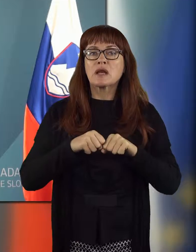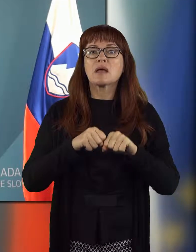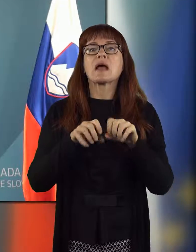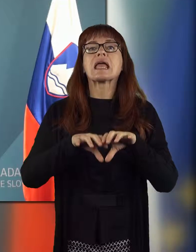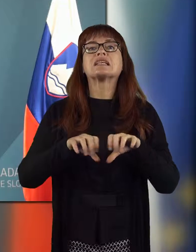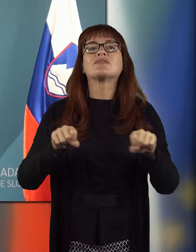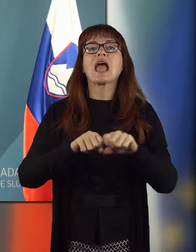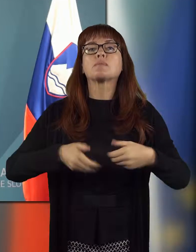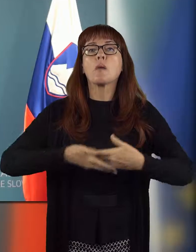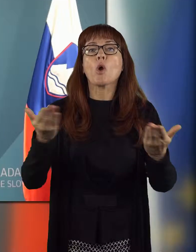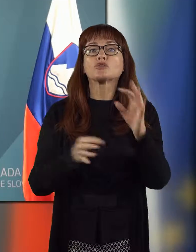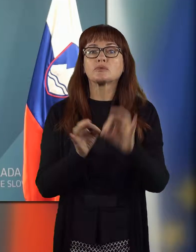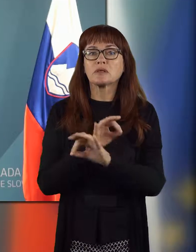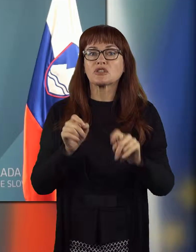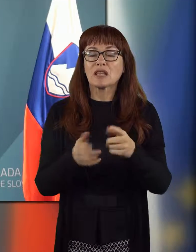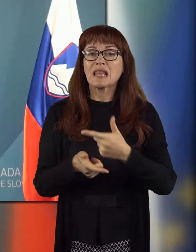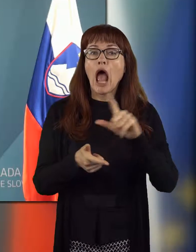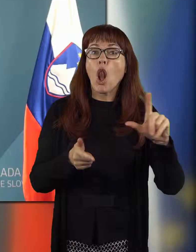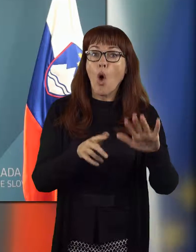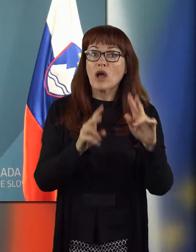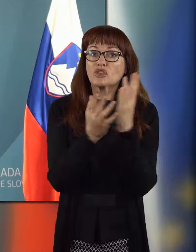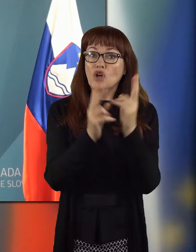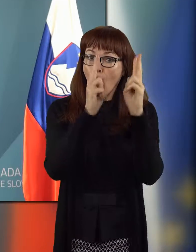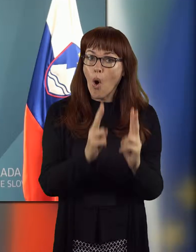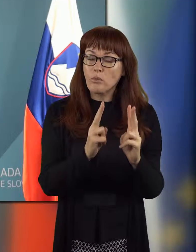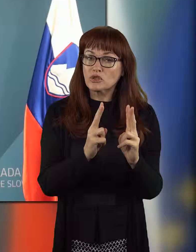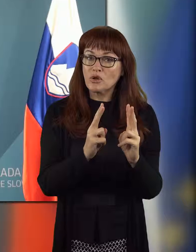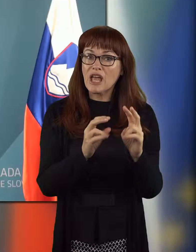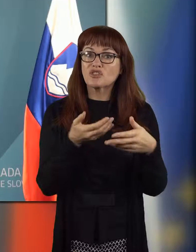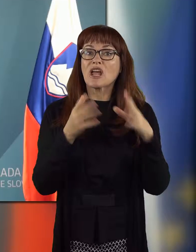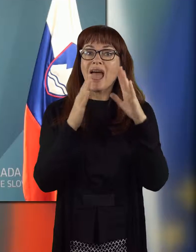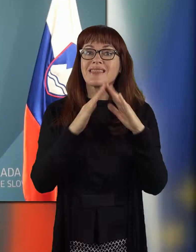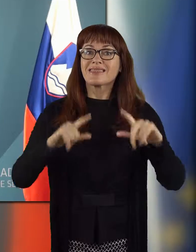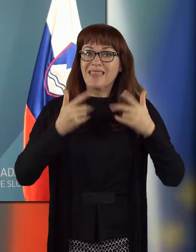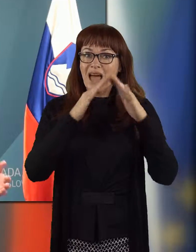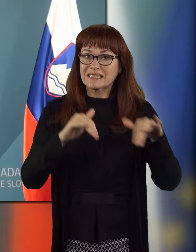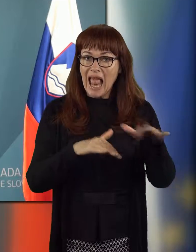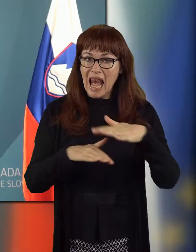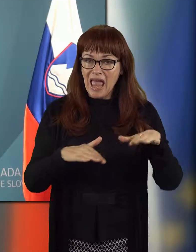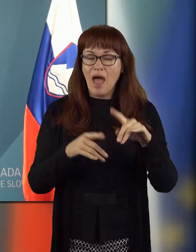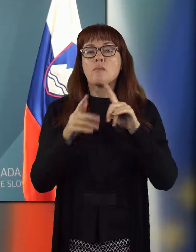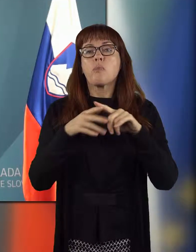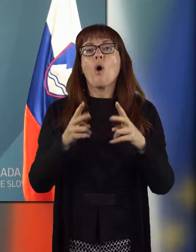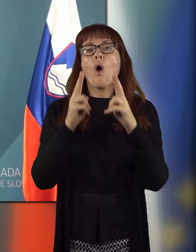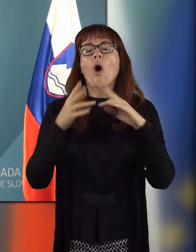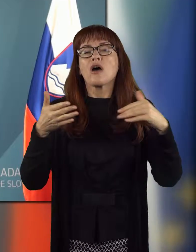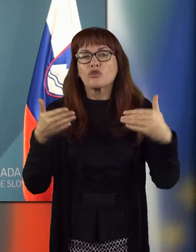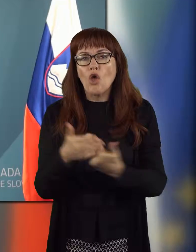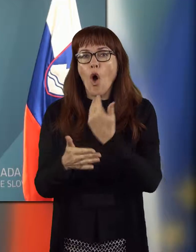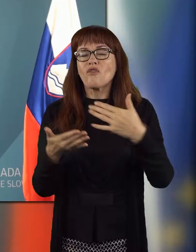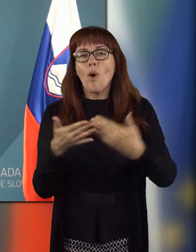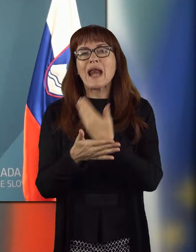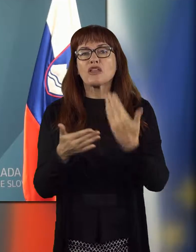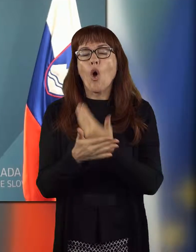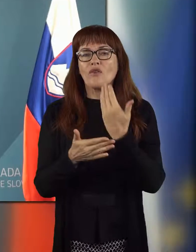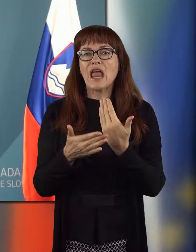izvedbenega prostorskega načrta, s katerim bo na lokaciji obstoječega naselja načrtovano novo oziroma prenovljeno romsko